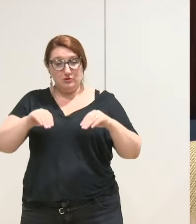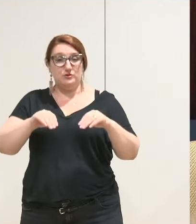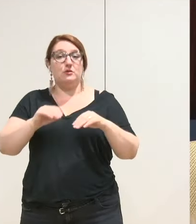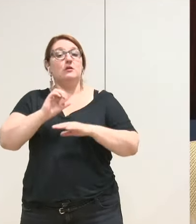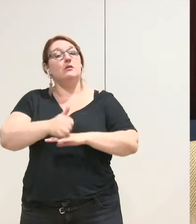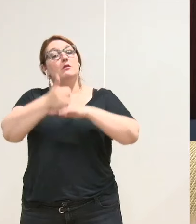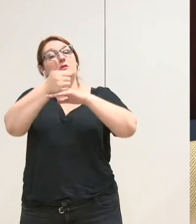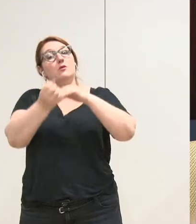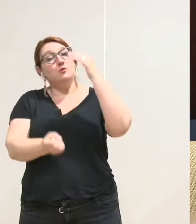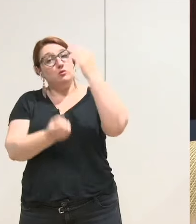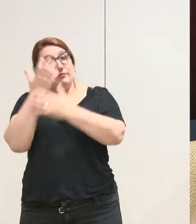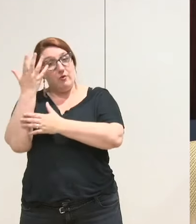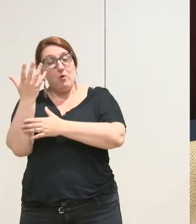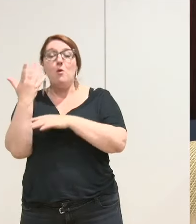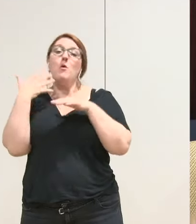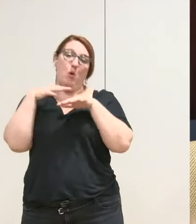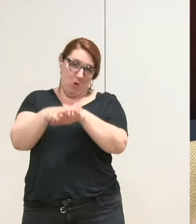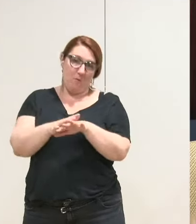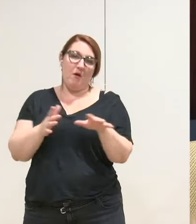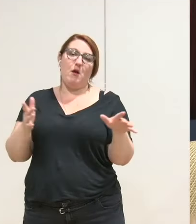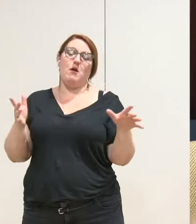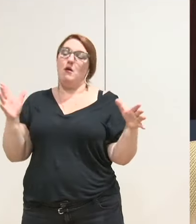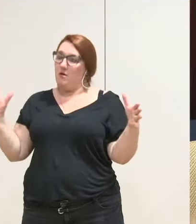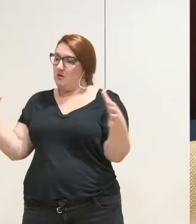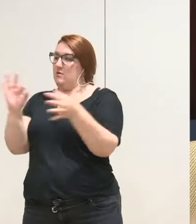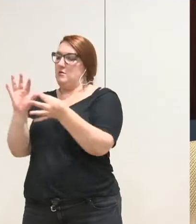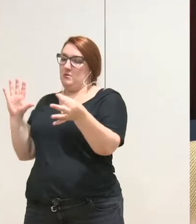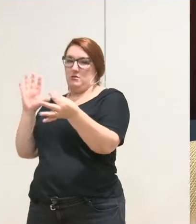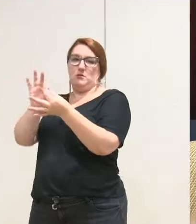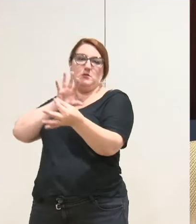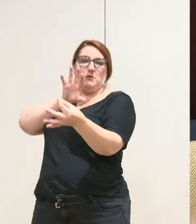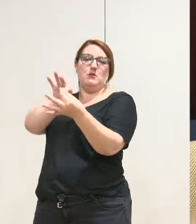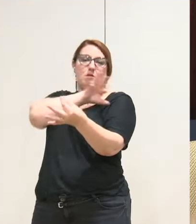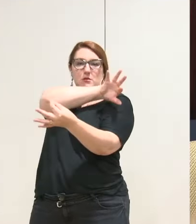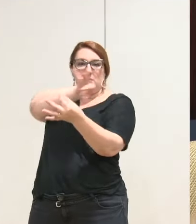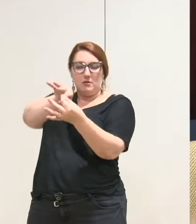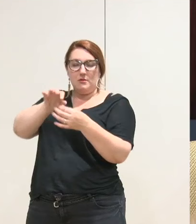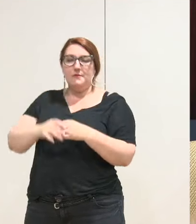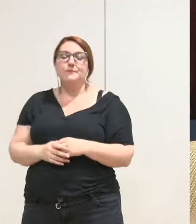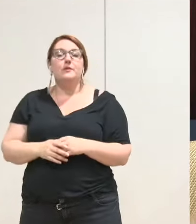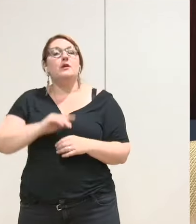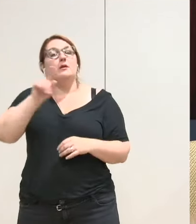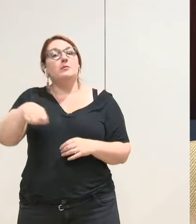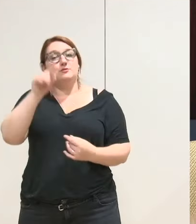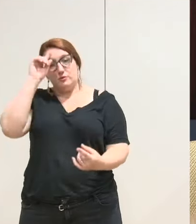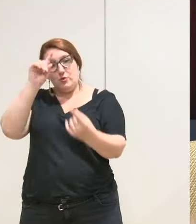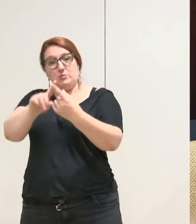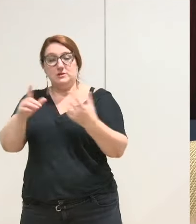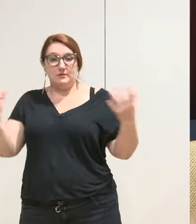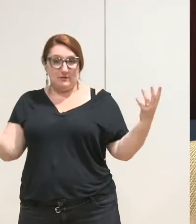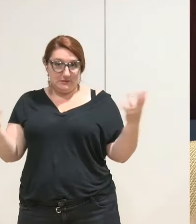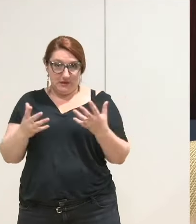adjoint commun entre la ville et le CCAS et bien évidemment l'objectif derrière tout ça est de